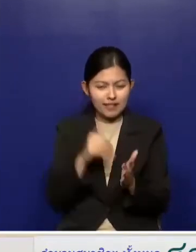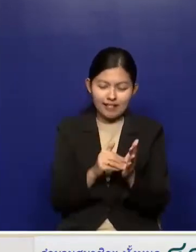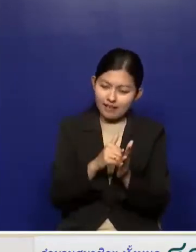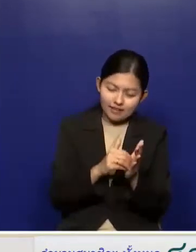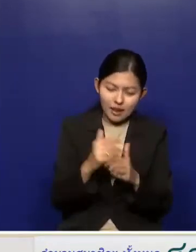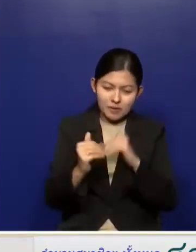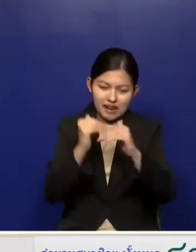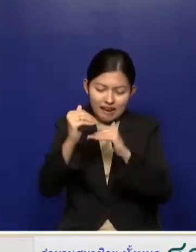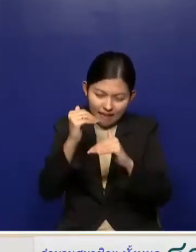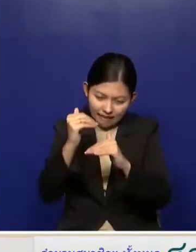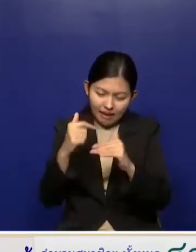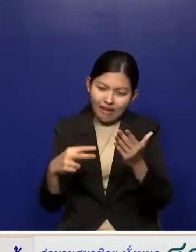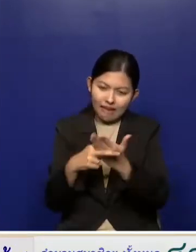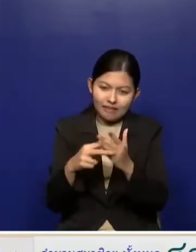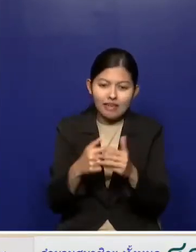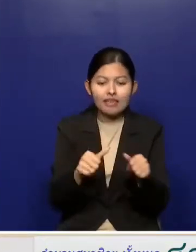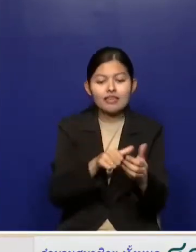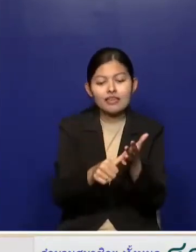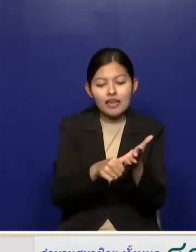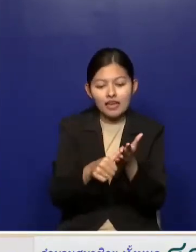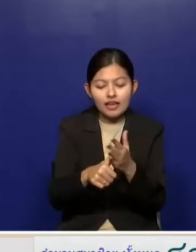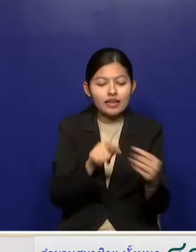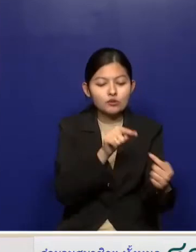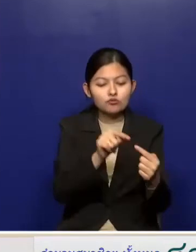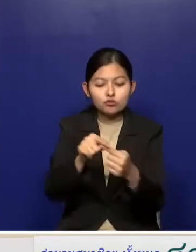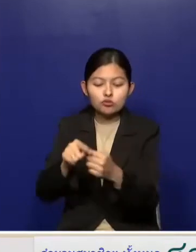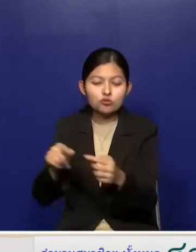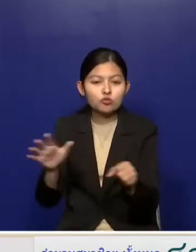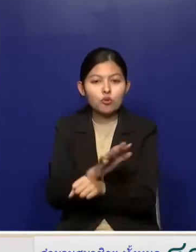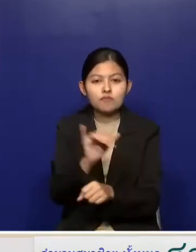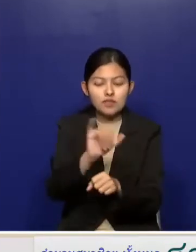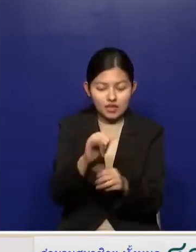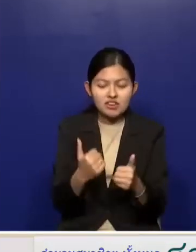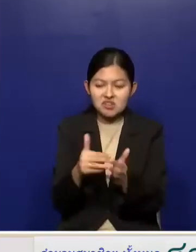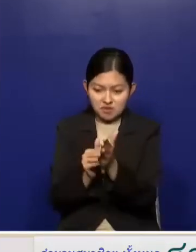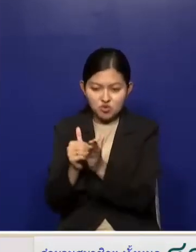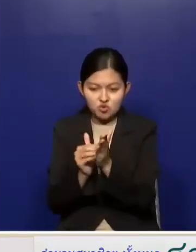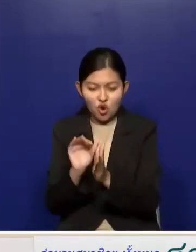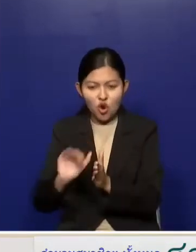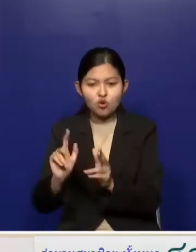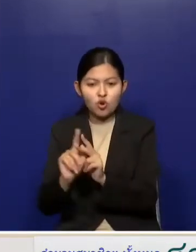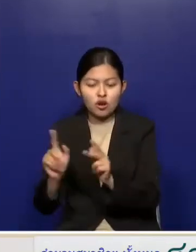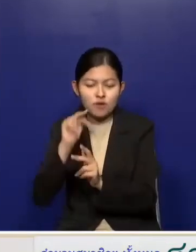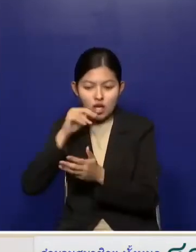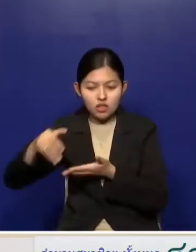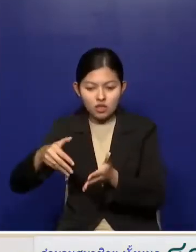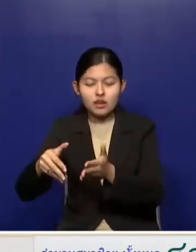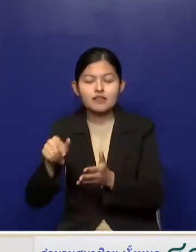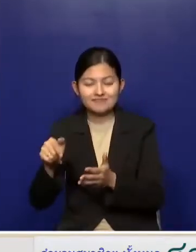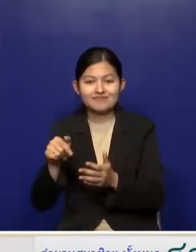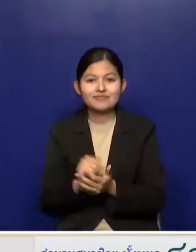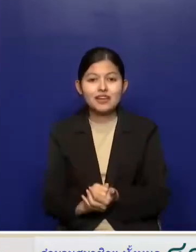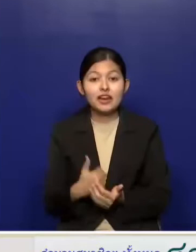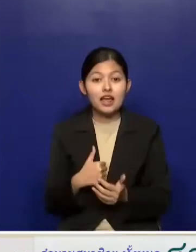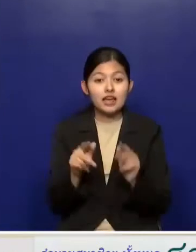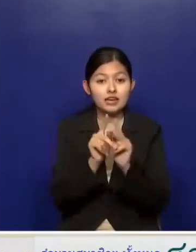ก็การแก้ไขยัไม่ทั่วถึง อัี้กต้องยอมรับวเป็จุดอ่อนของกบุกฎจัการจริๆ นะคะนอกจากนี้ ทางกระมาธิการกมี